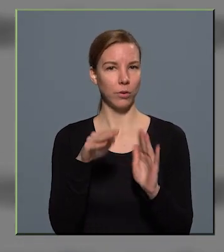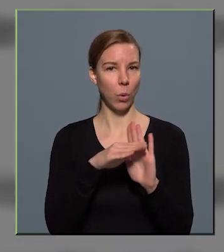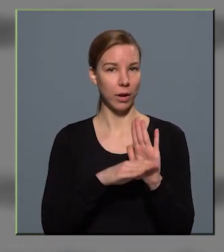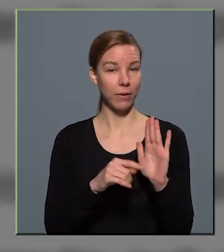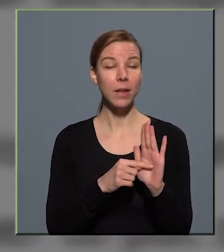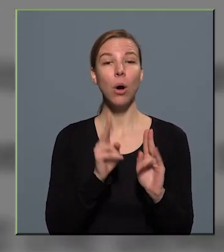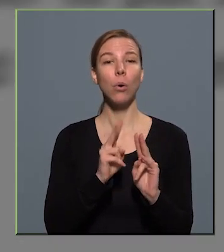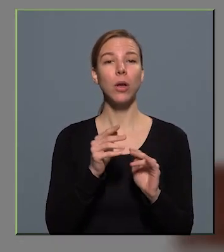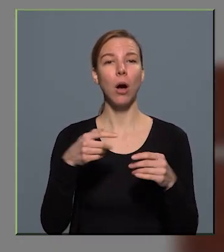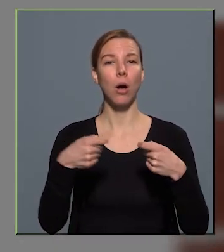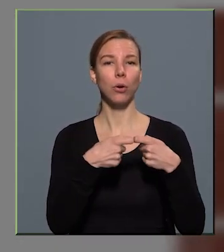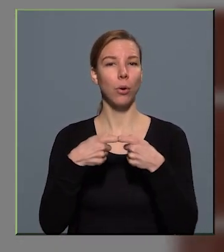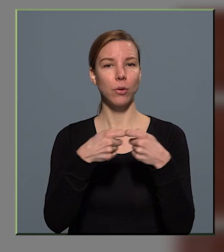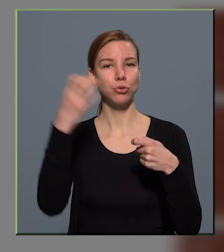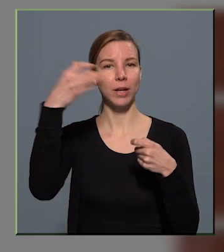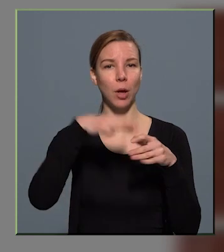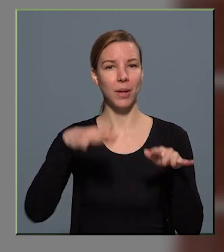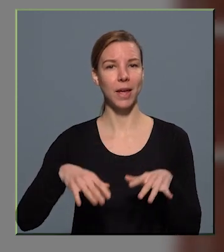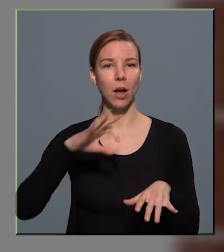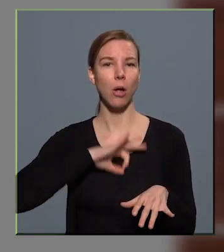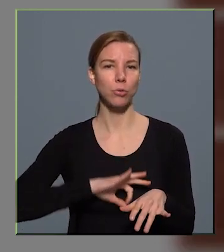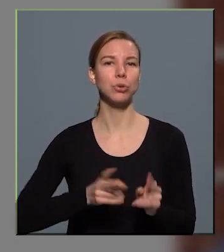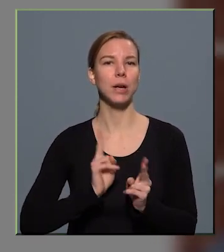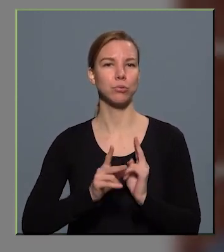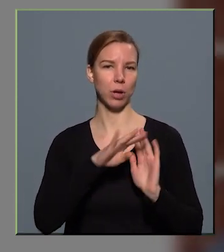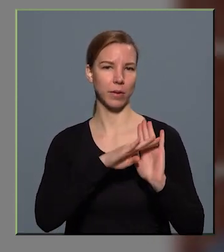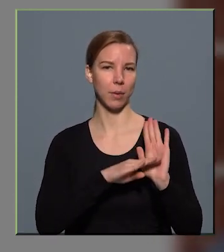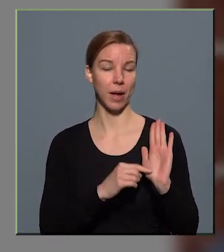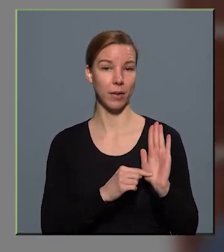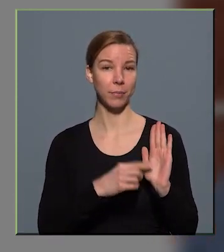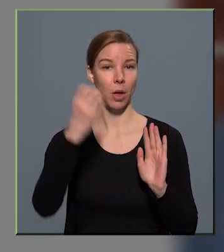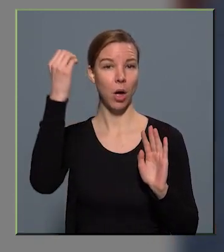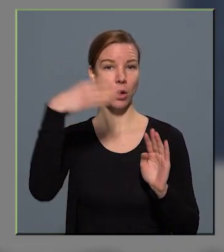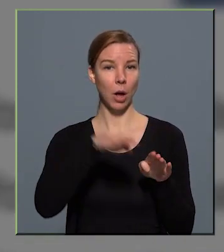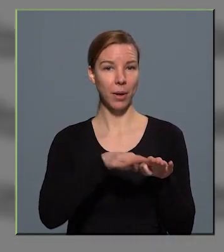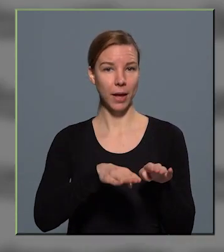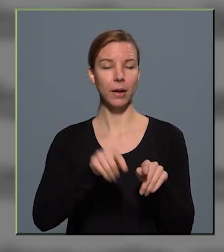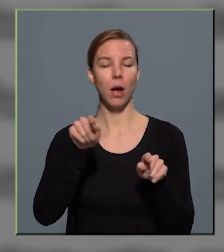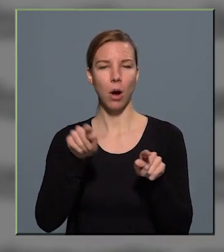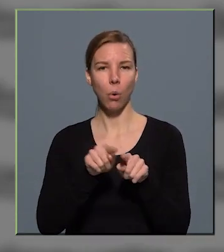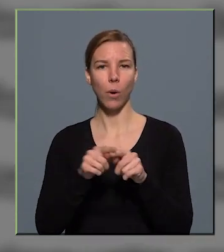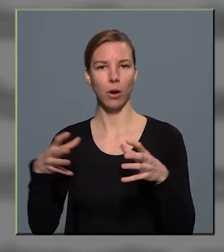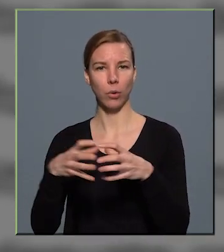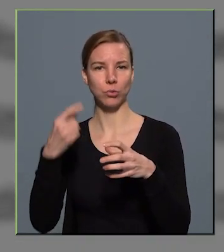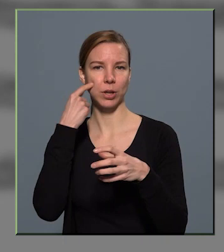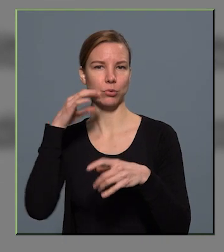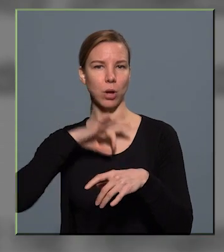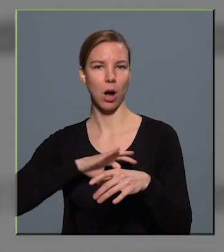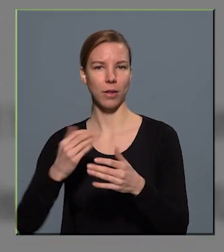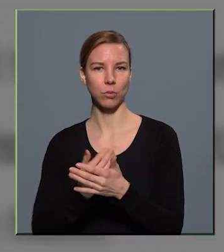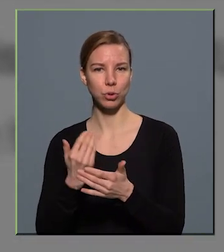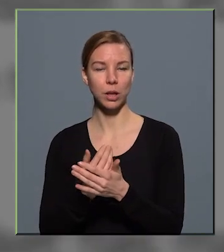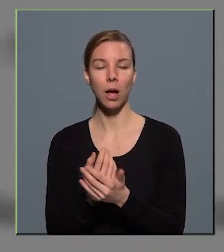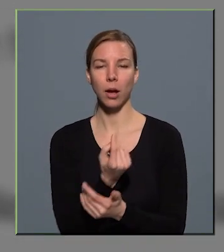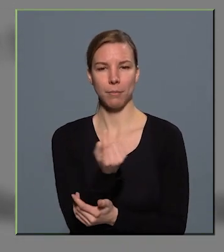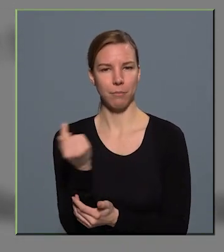napenergiahasznosítás szabályait. Erre azért van szükség, hogy a napenergiát olyan közösségekben is hasznosíthassák, amelynek tagjai